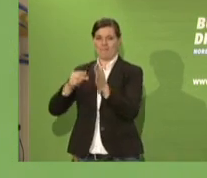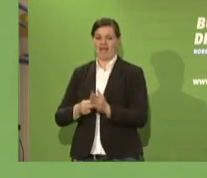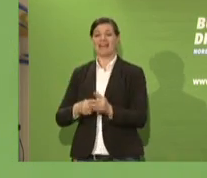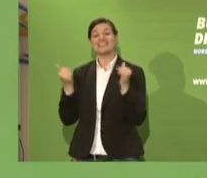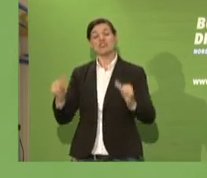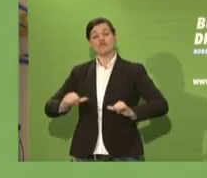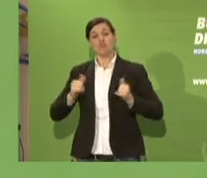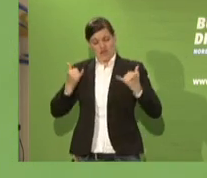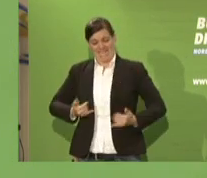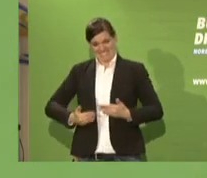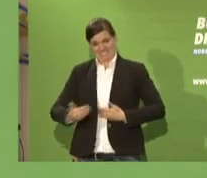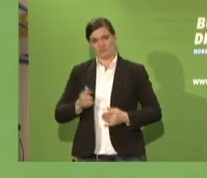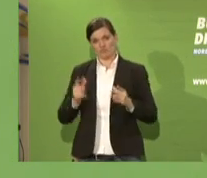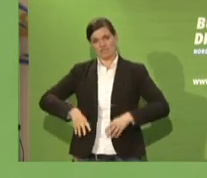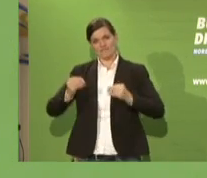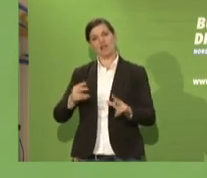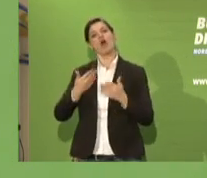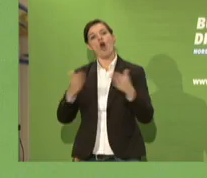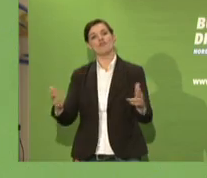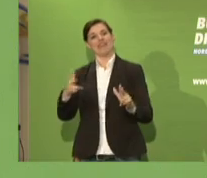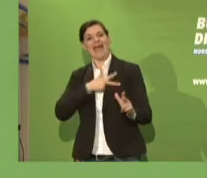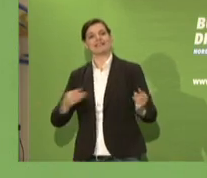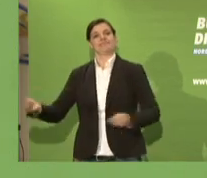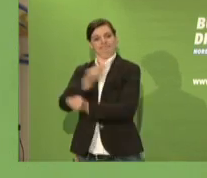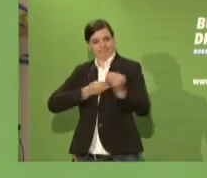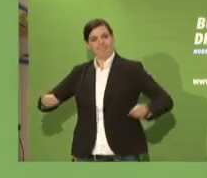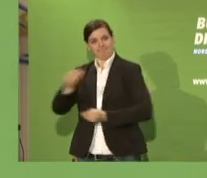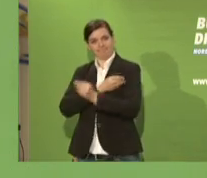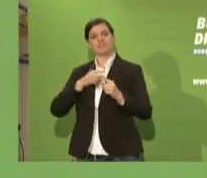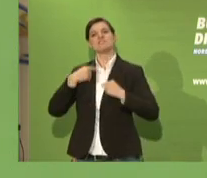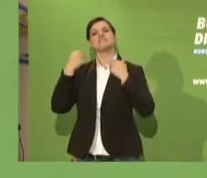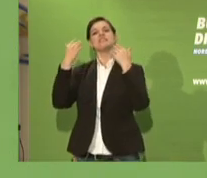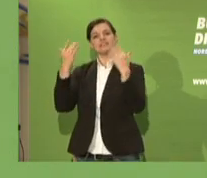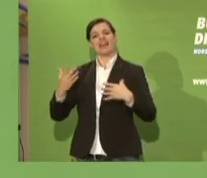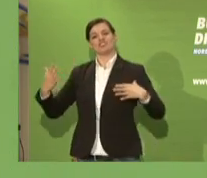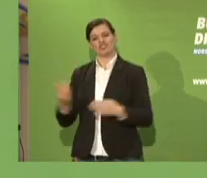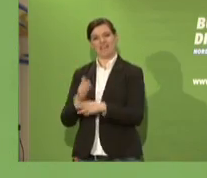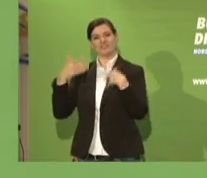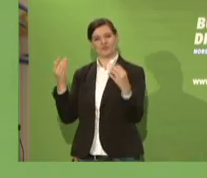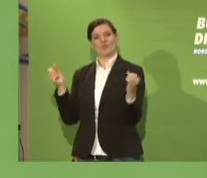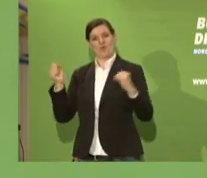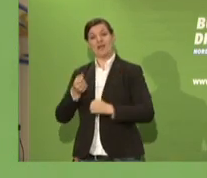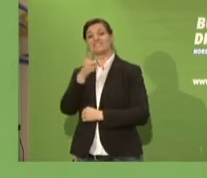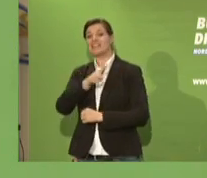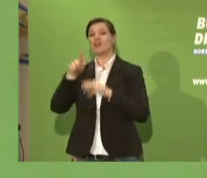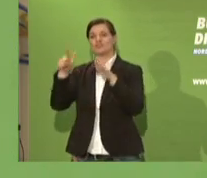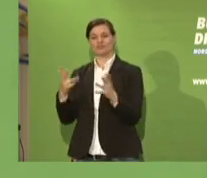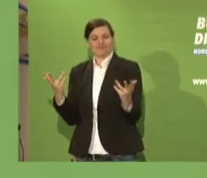beginnen, offen und ehrlich miteinander diskutieren, und ich bin sicher, dann schaffen wir auch das. 2017